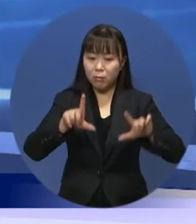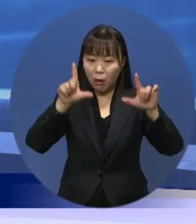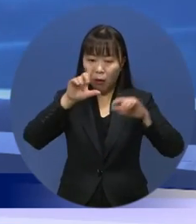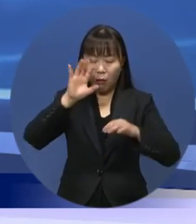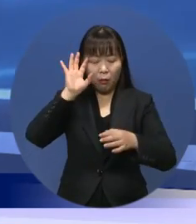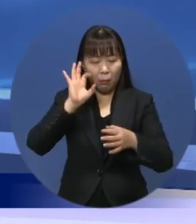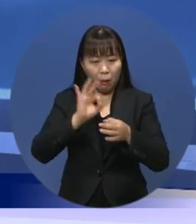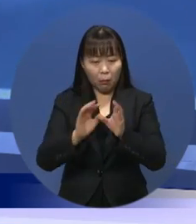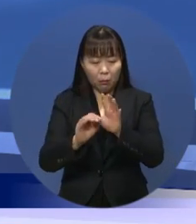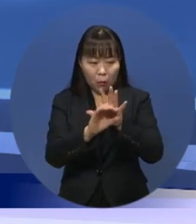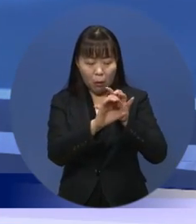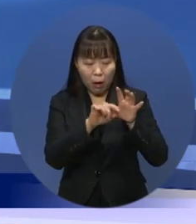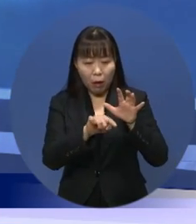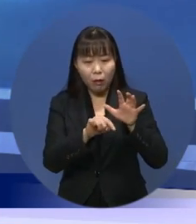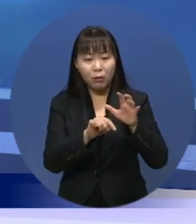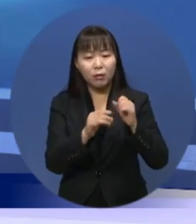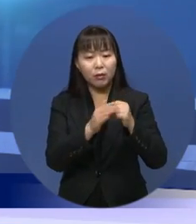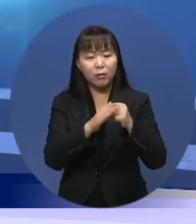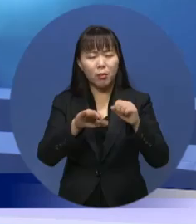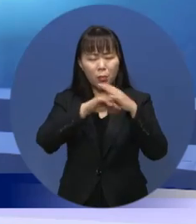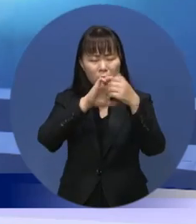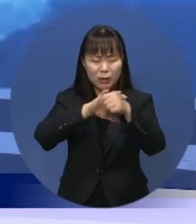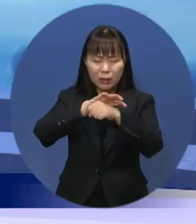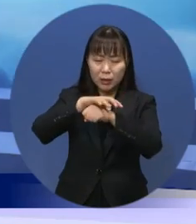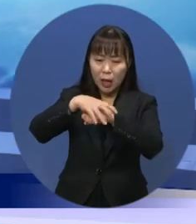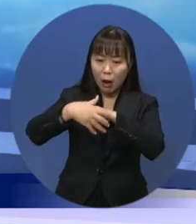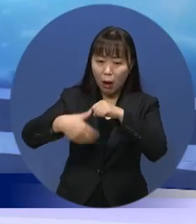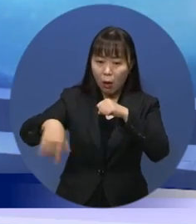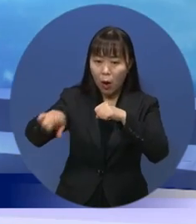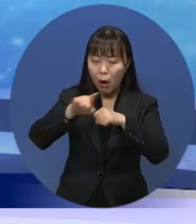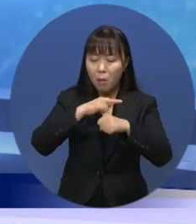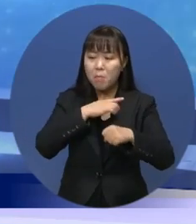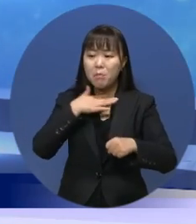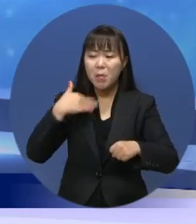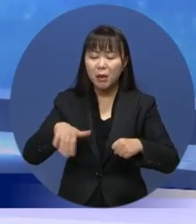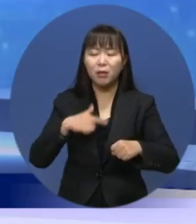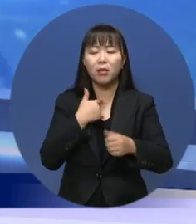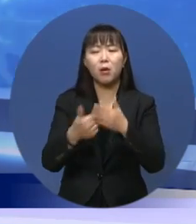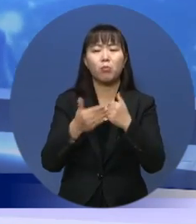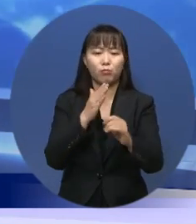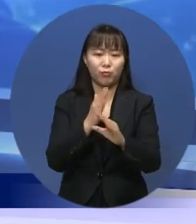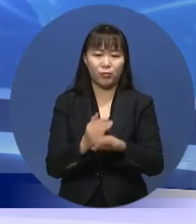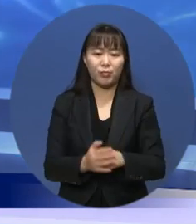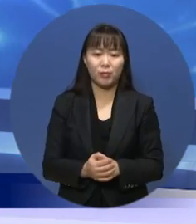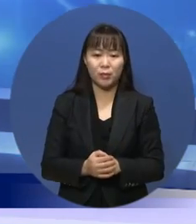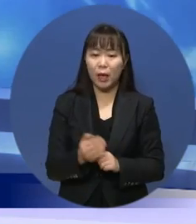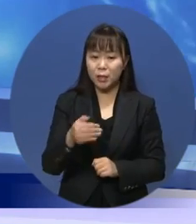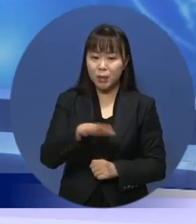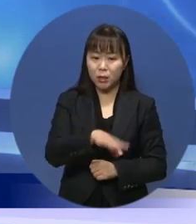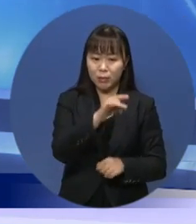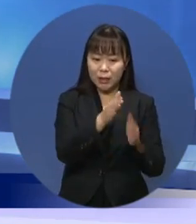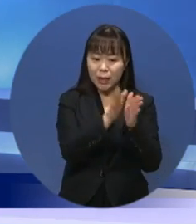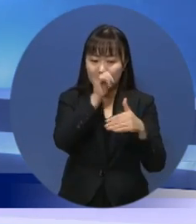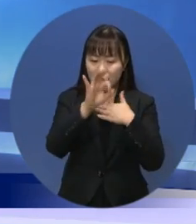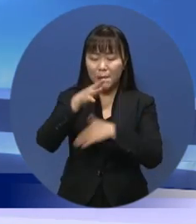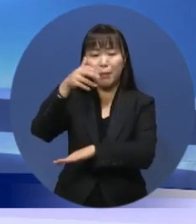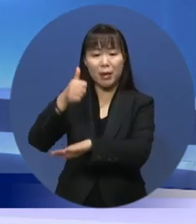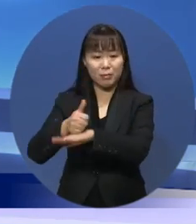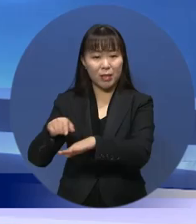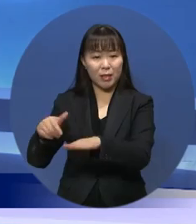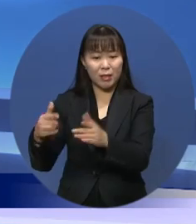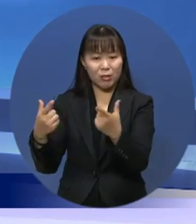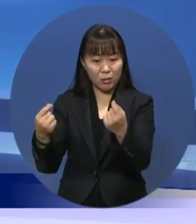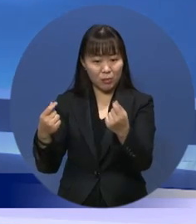못한 코로나19라는 변수로 전 세계가 전대미문의 상황을 맞았습니다. 하지만 시작이 있으면 끝이